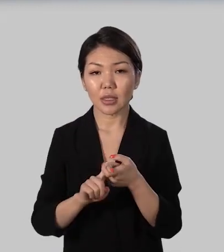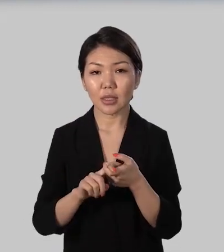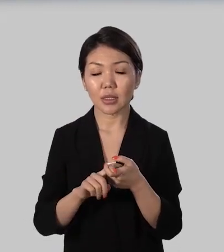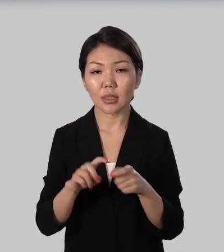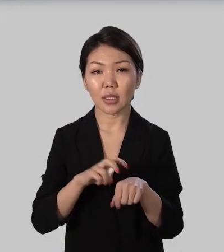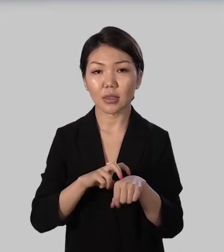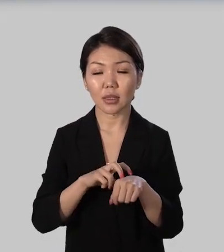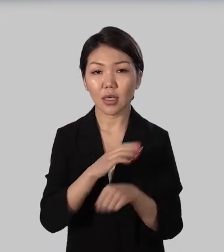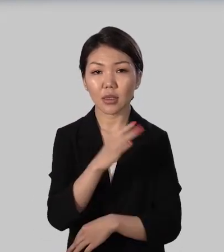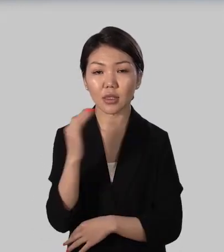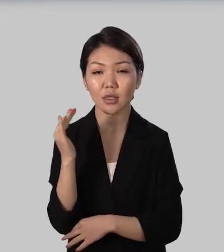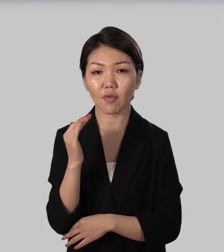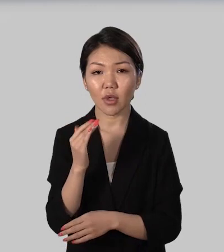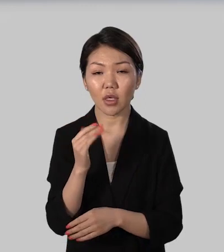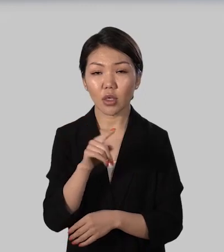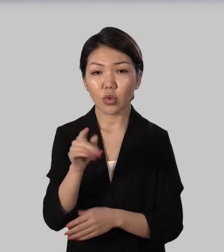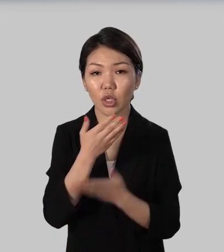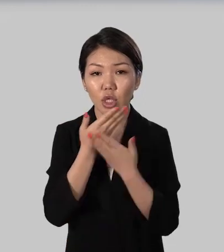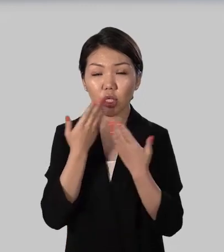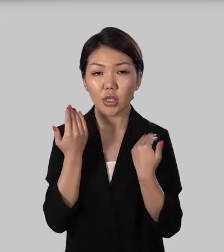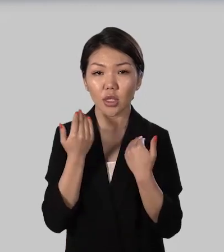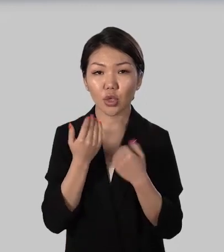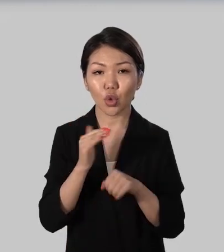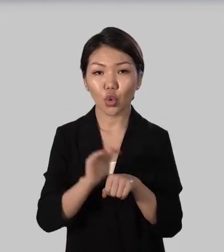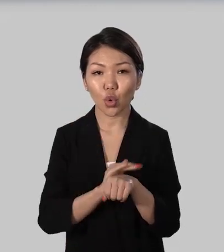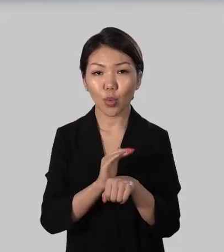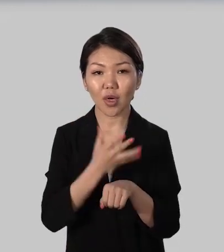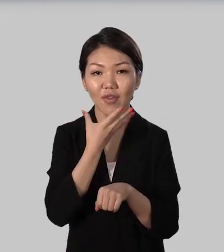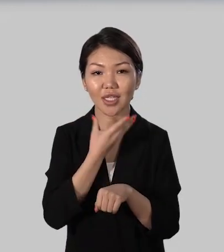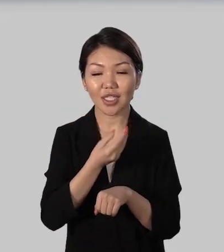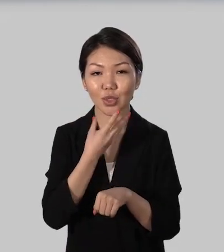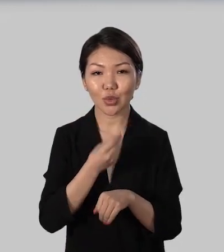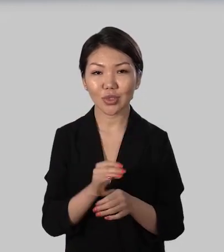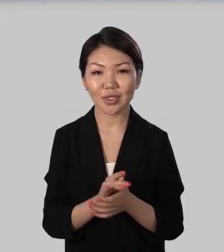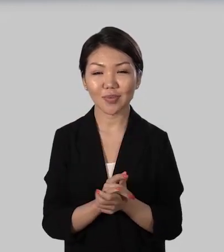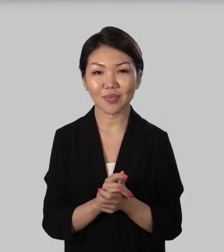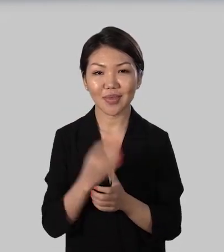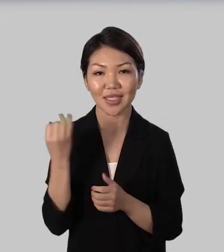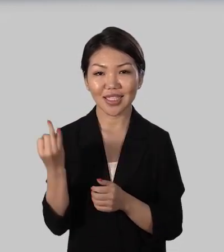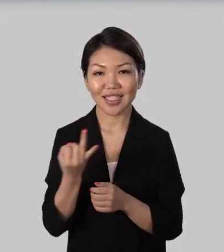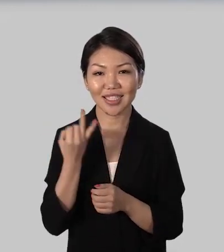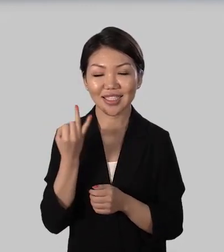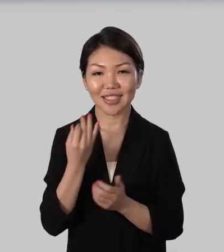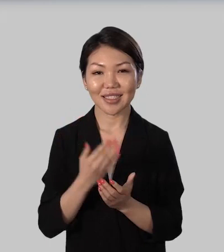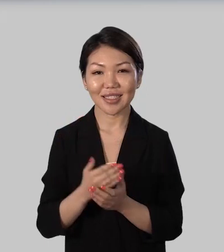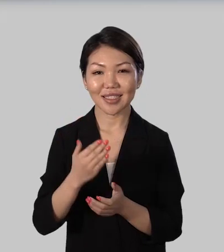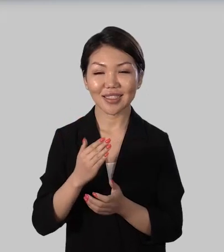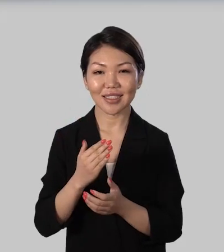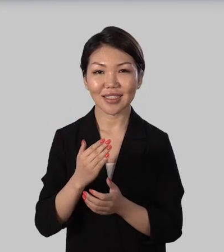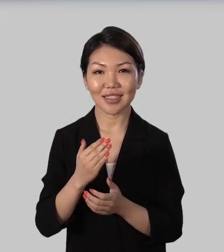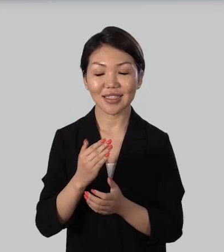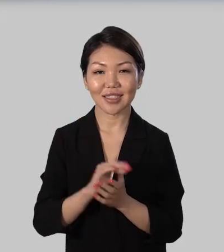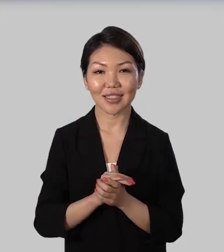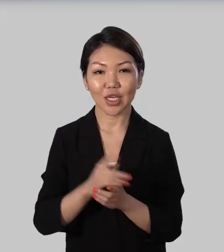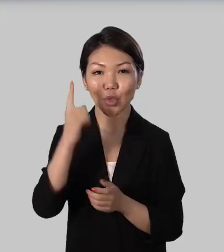дедушки маму на интересное предположение делает герой те деревья весной не